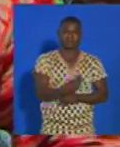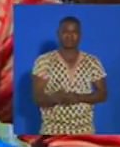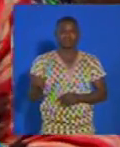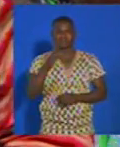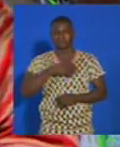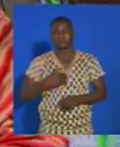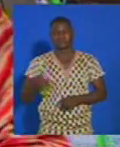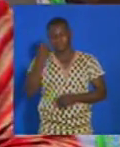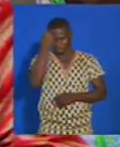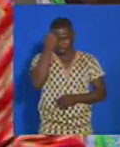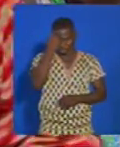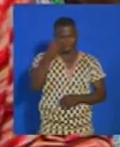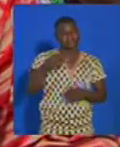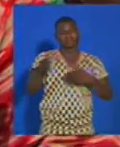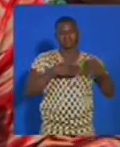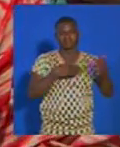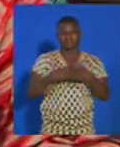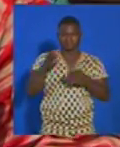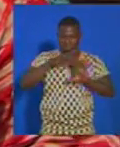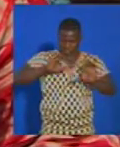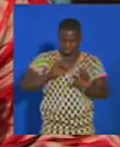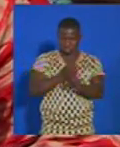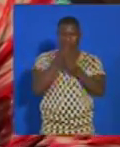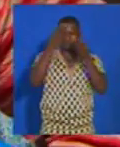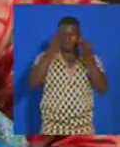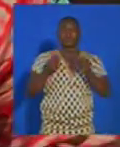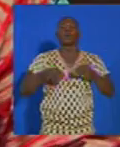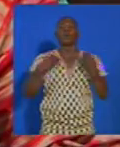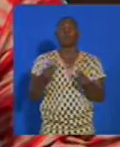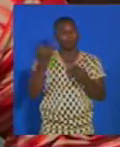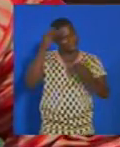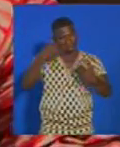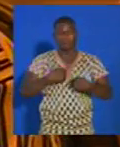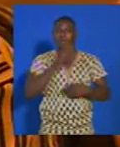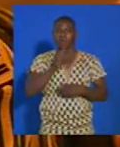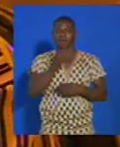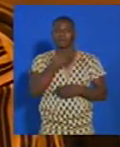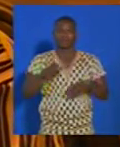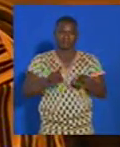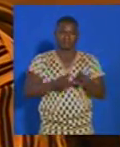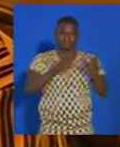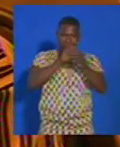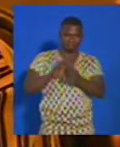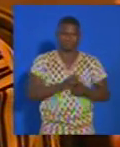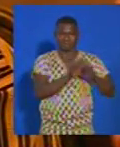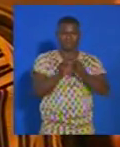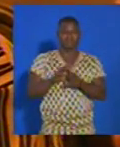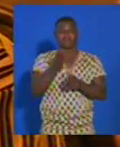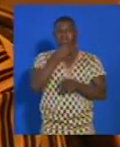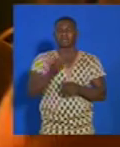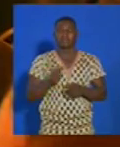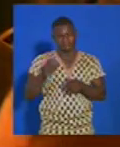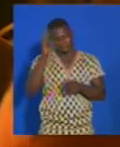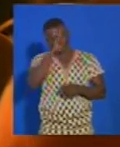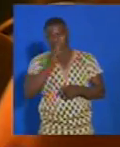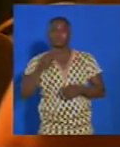initiatives afin de capter les ressources partout là où elles se trouvent. On a le cas de la coopération décentralisée, la recherche des